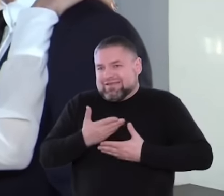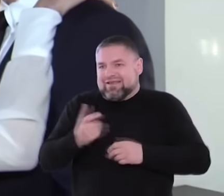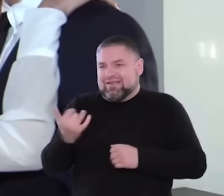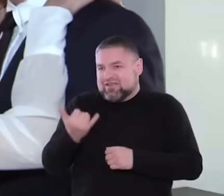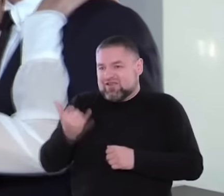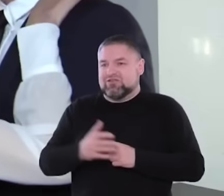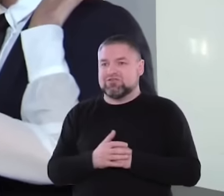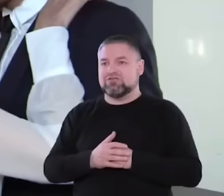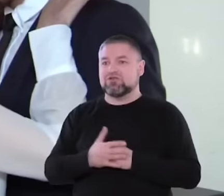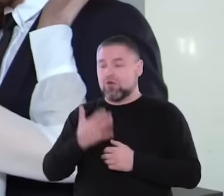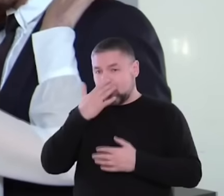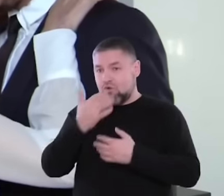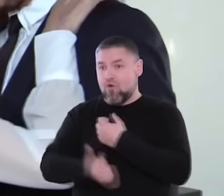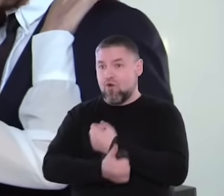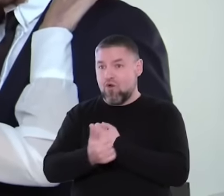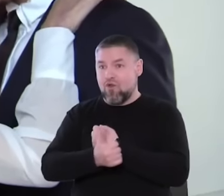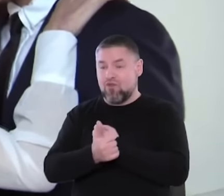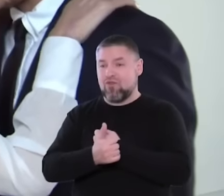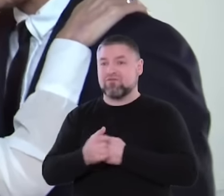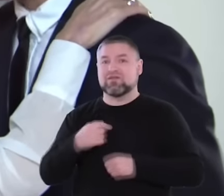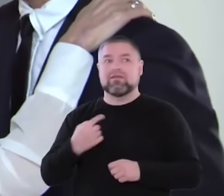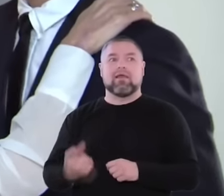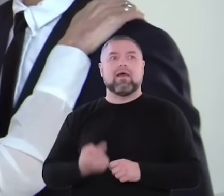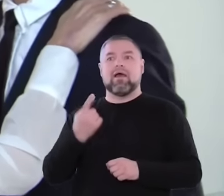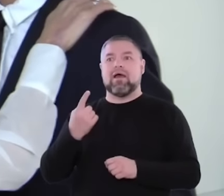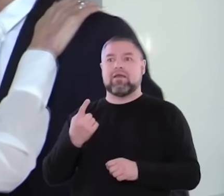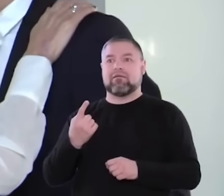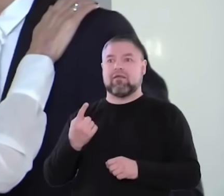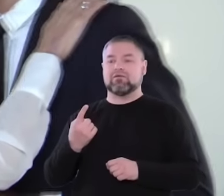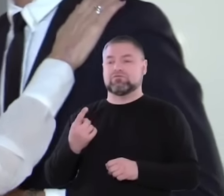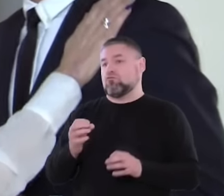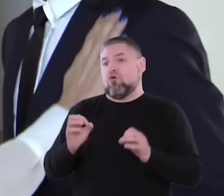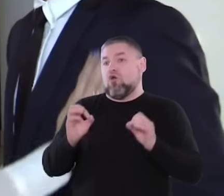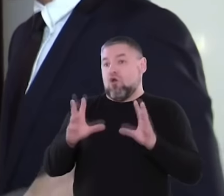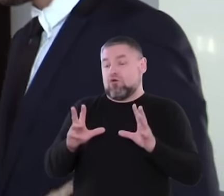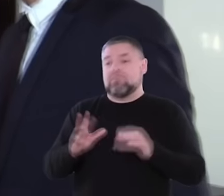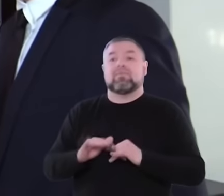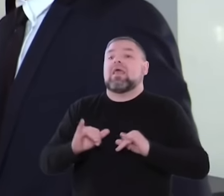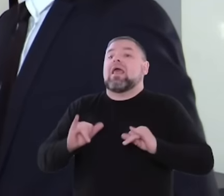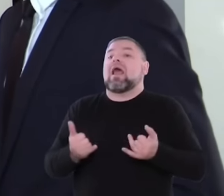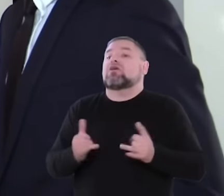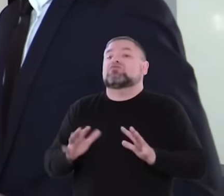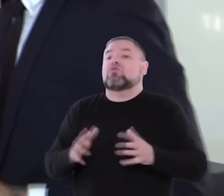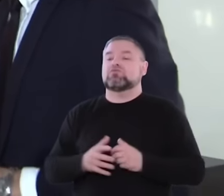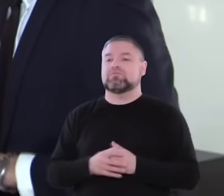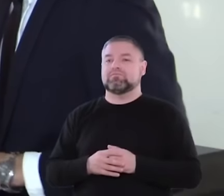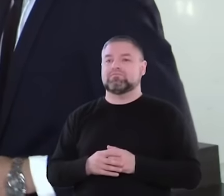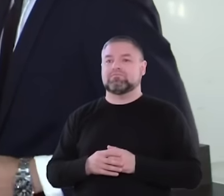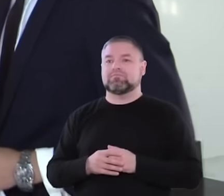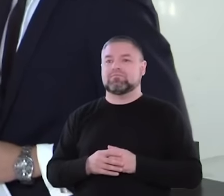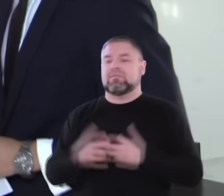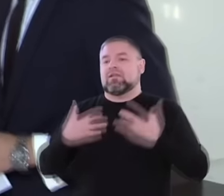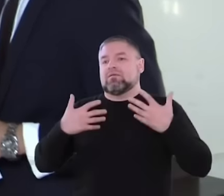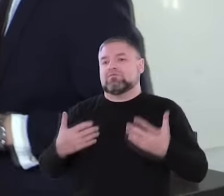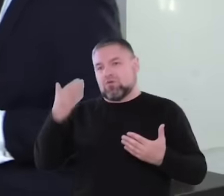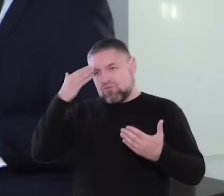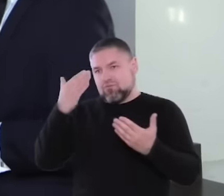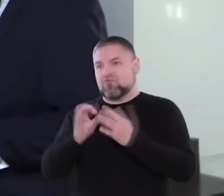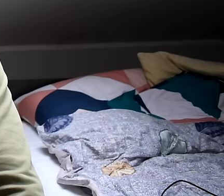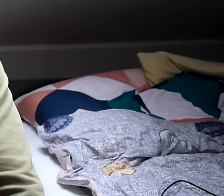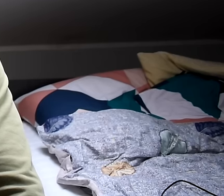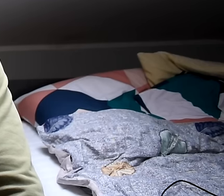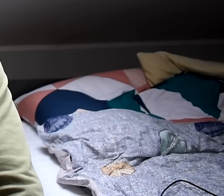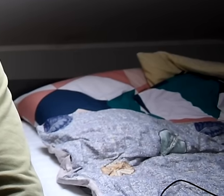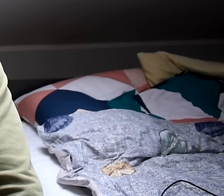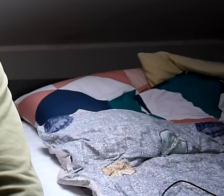Zresztą udowodnij mi jakoś, że nie jestem na jeden raz. No okej. Jak? No chciałabym poznać twoją